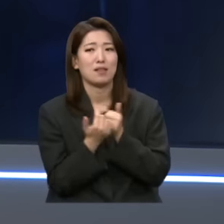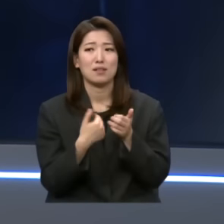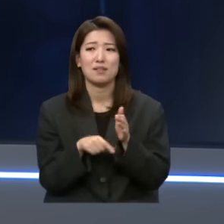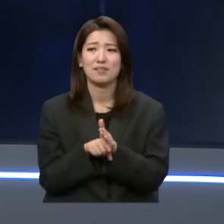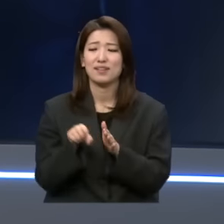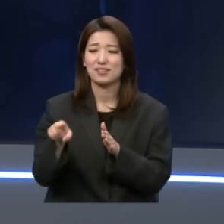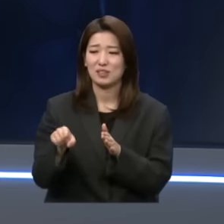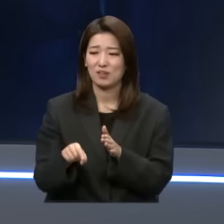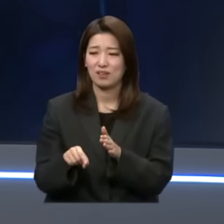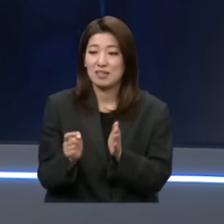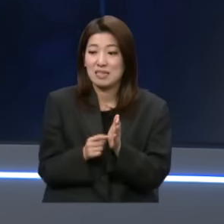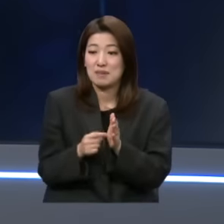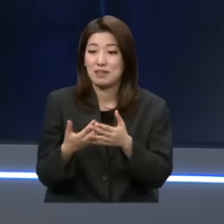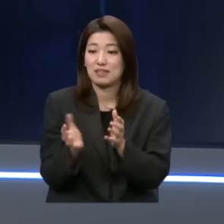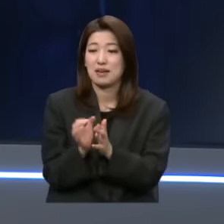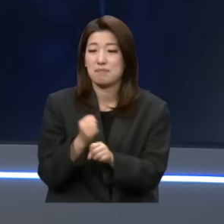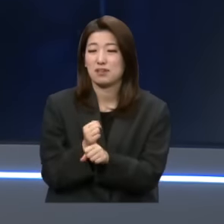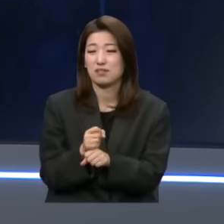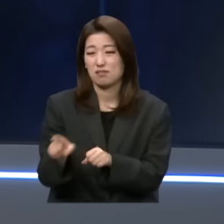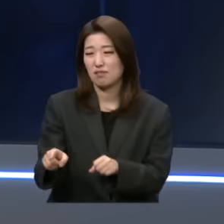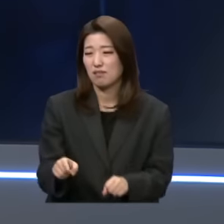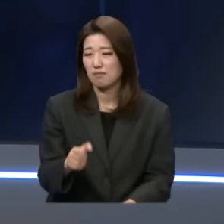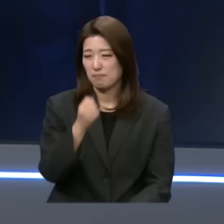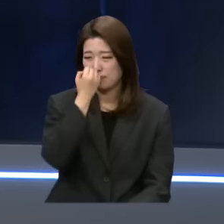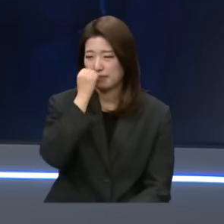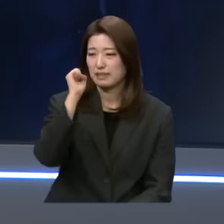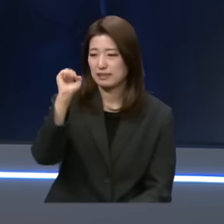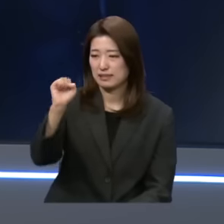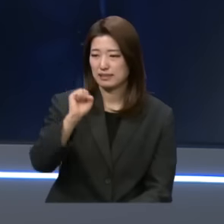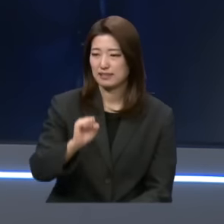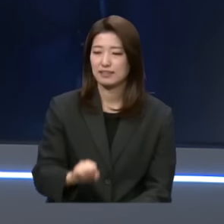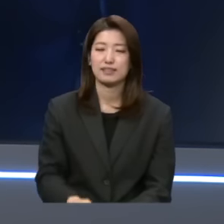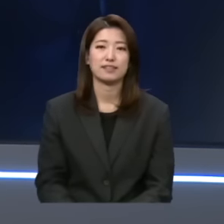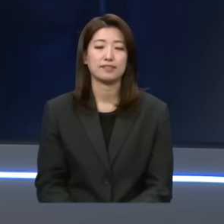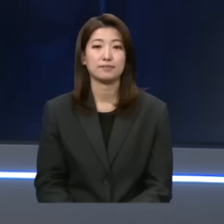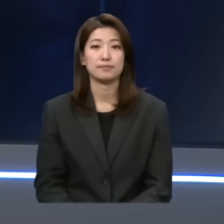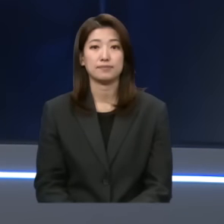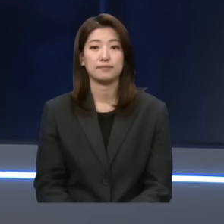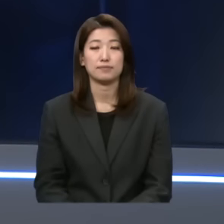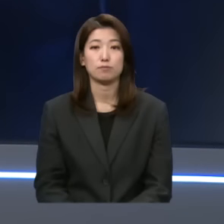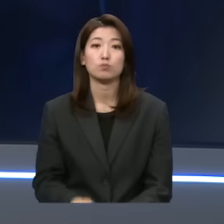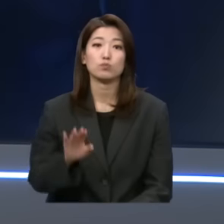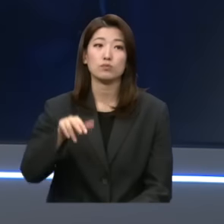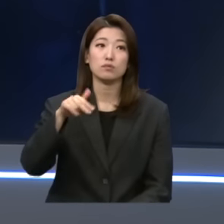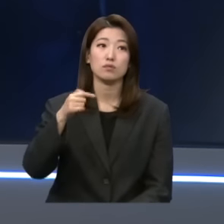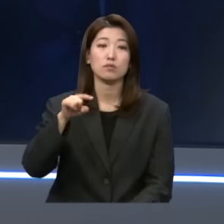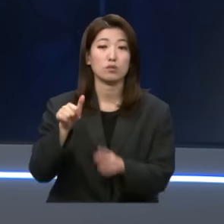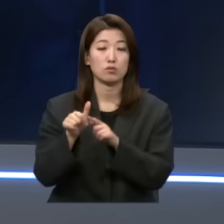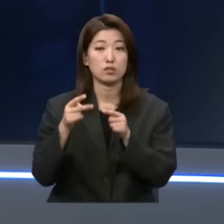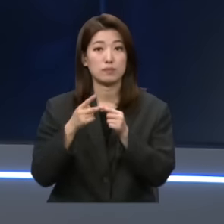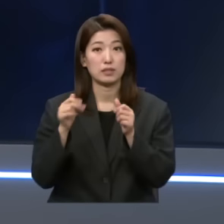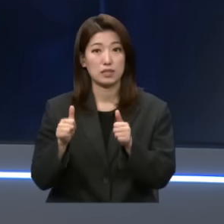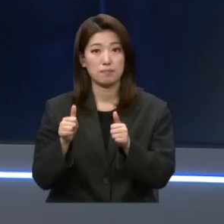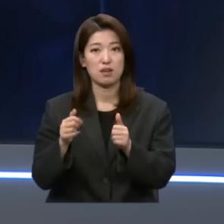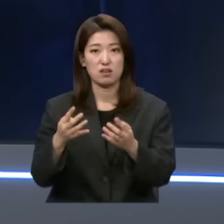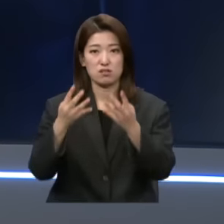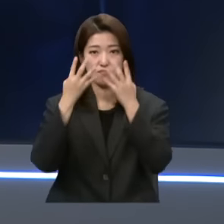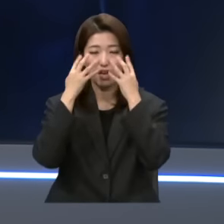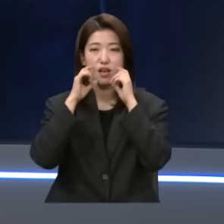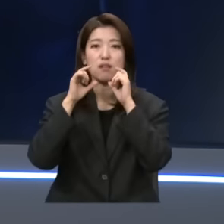내놨습니다 근데 지금 개인의 사범 리스크 현재 조국 대표 20까지 지금 유죄 판단이 나온 상황입니다 이제